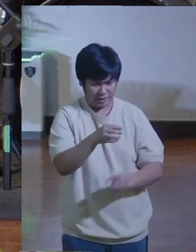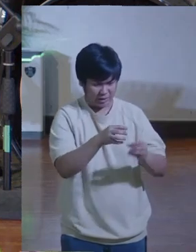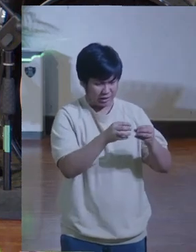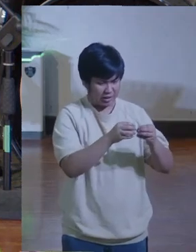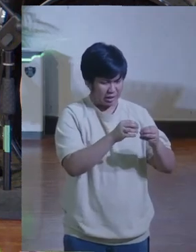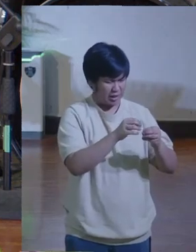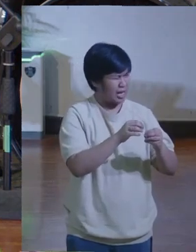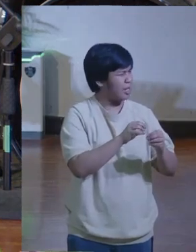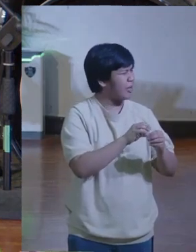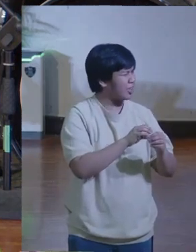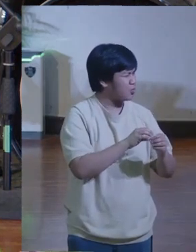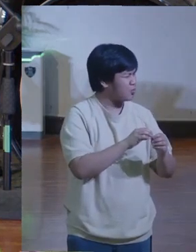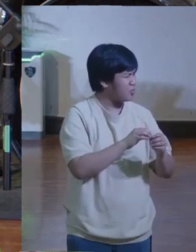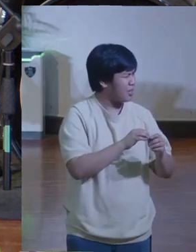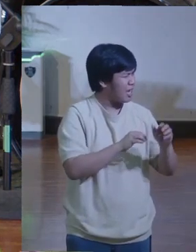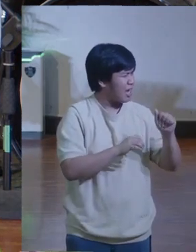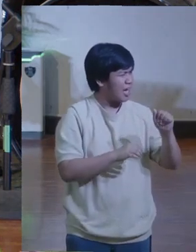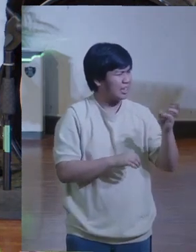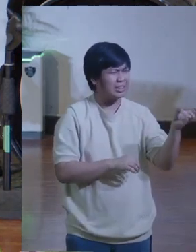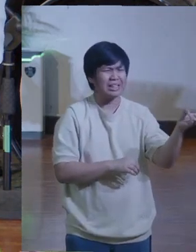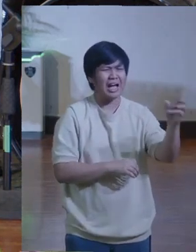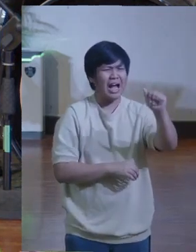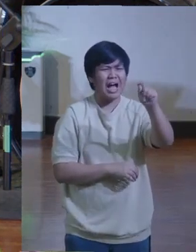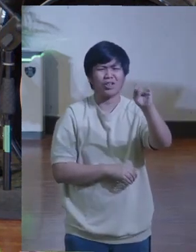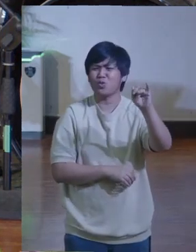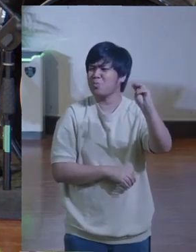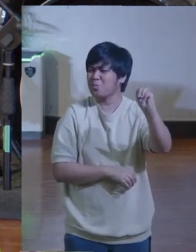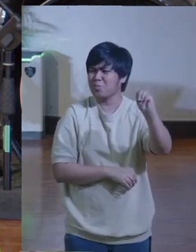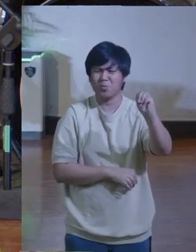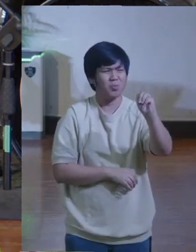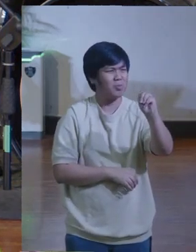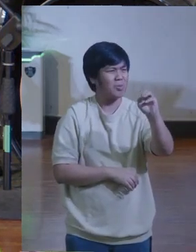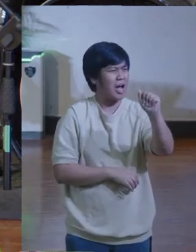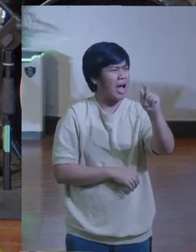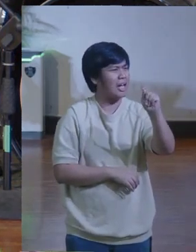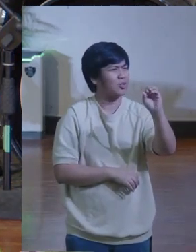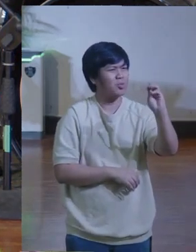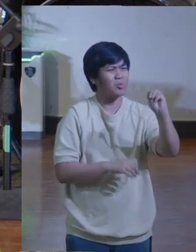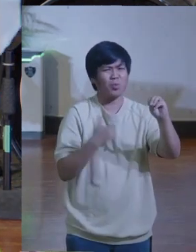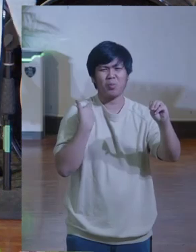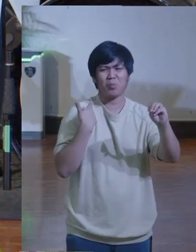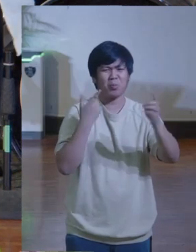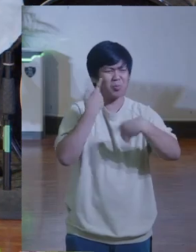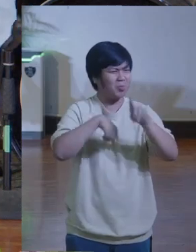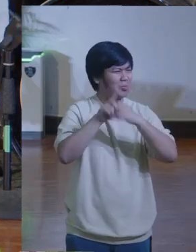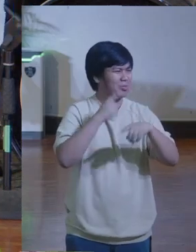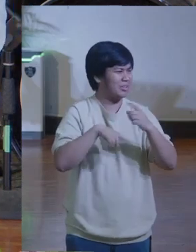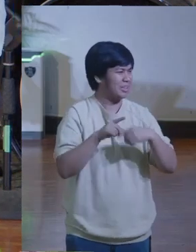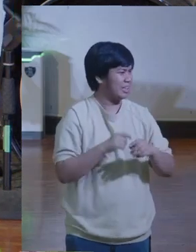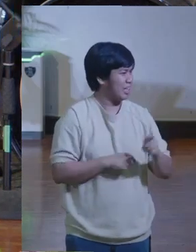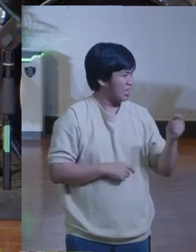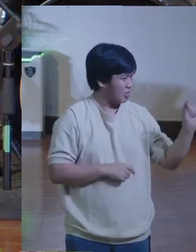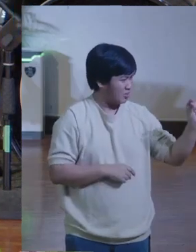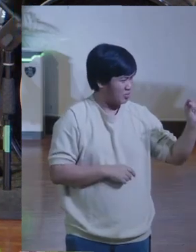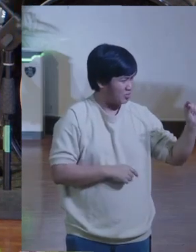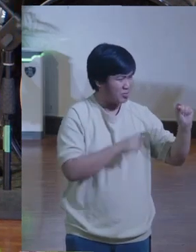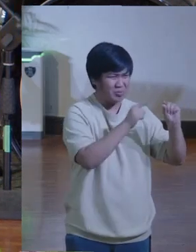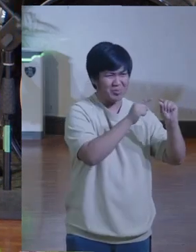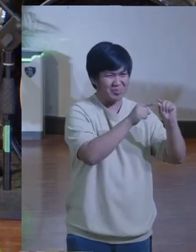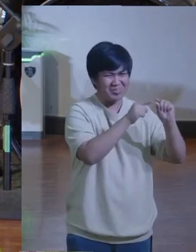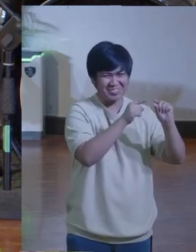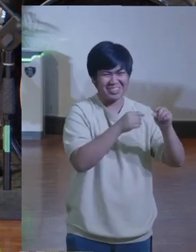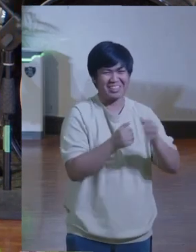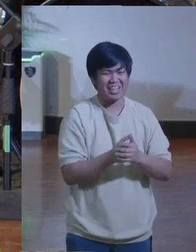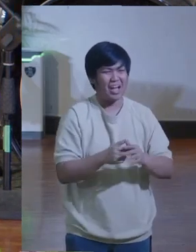alam nyo na meron siyang positively charged protons and positively charged electrons, at sila ay